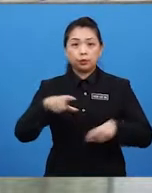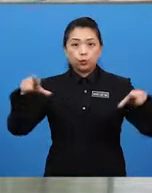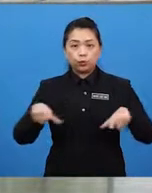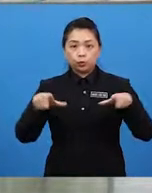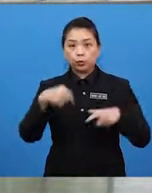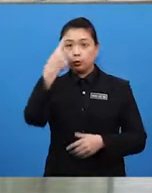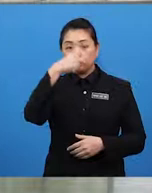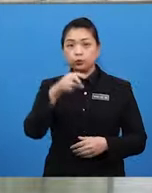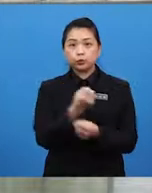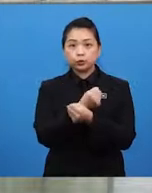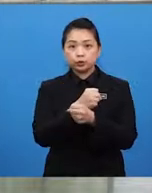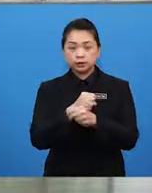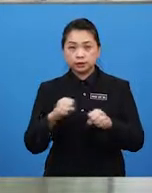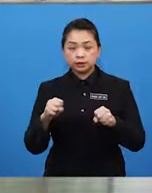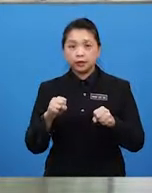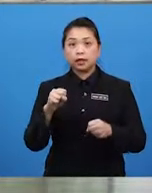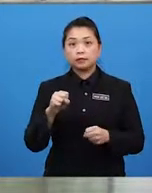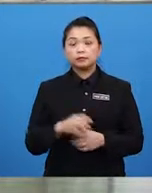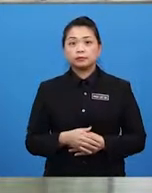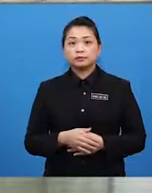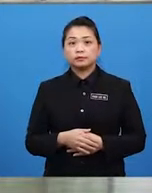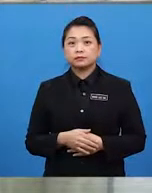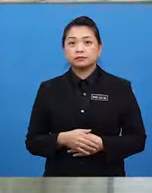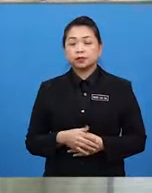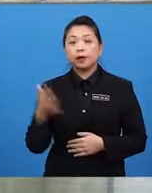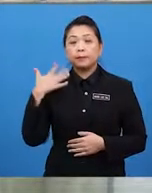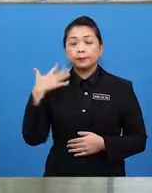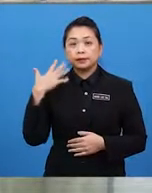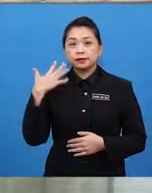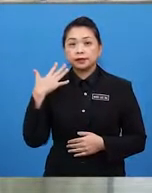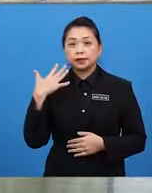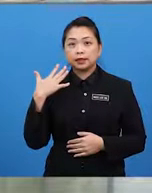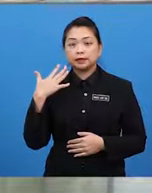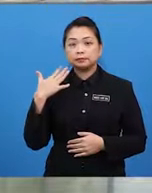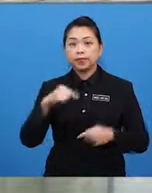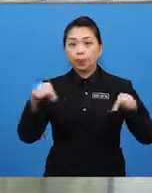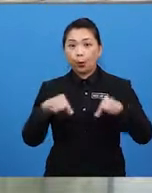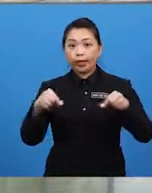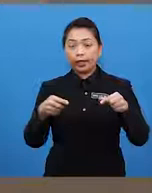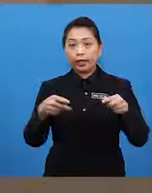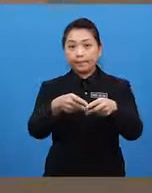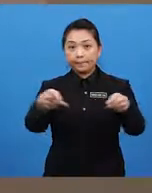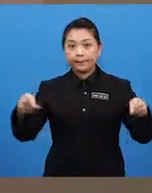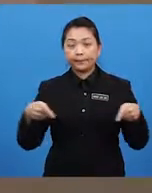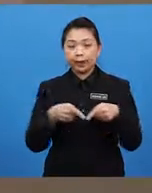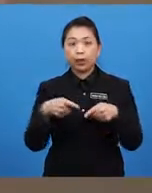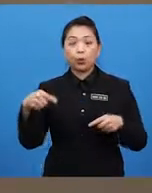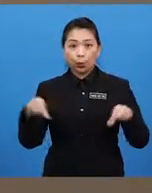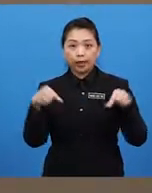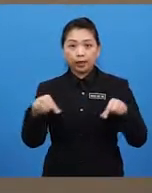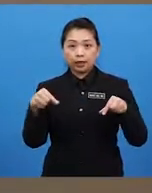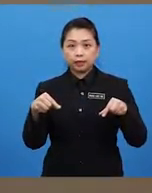untuk meningkatkan mood ialah Panaskan oven pengering Hai